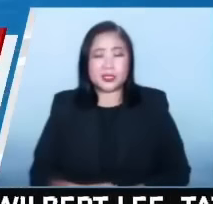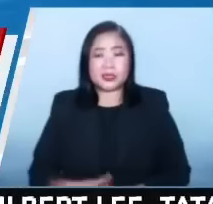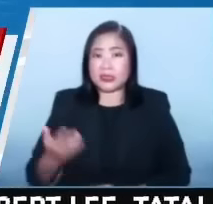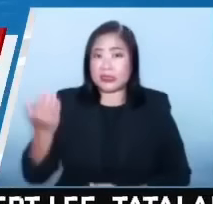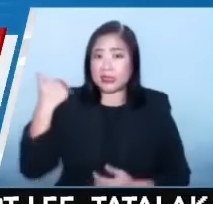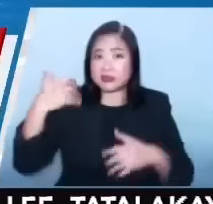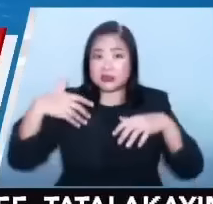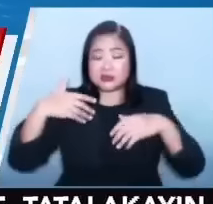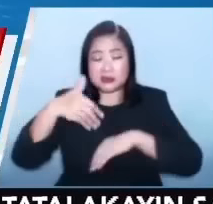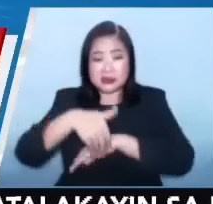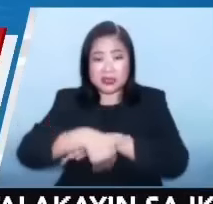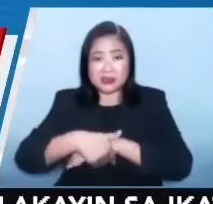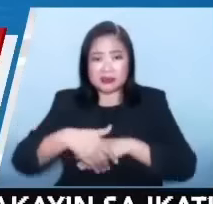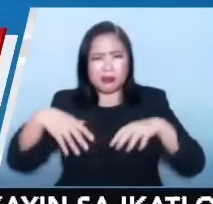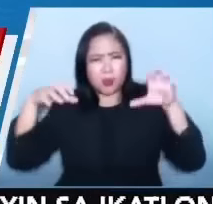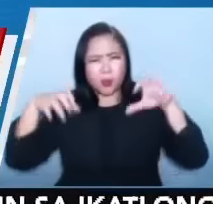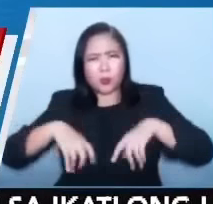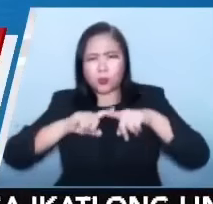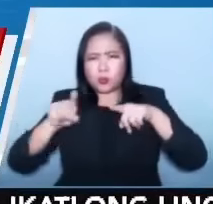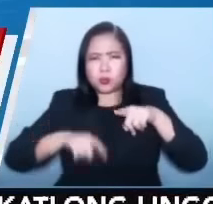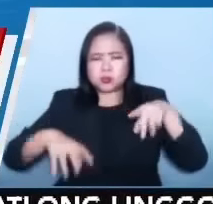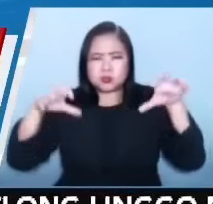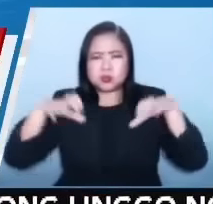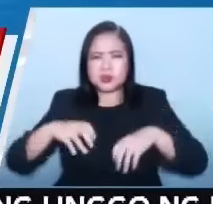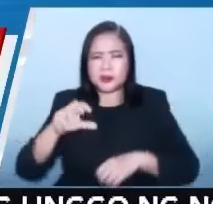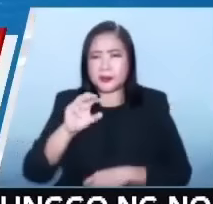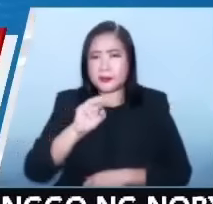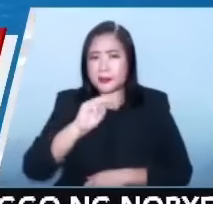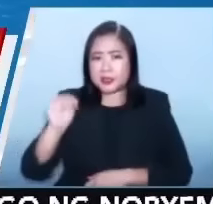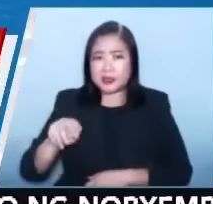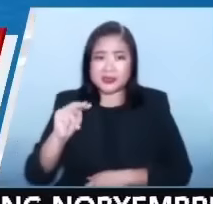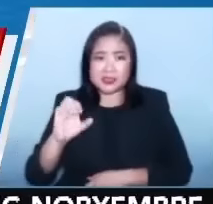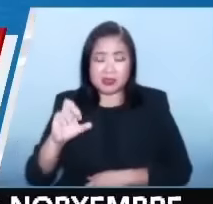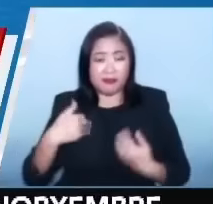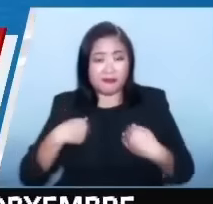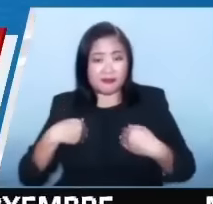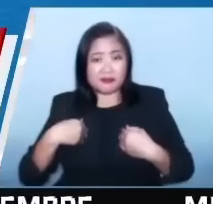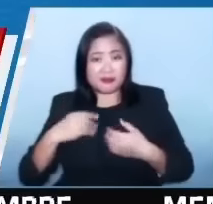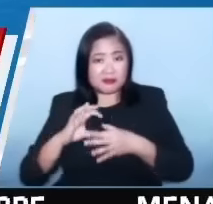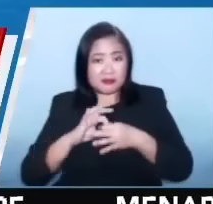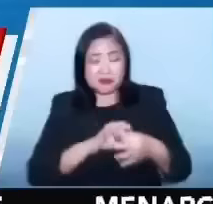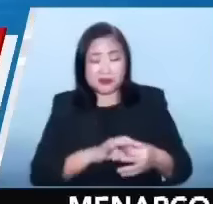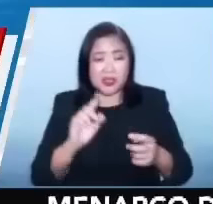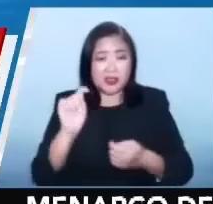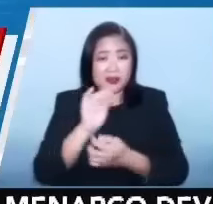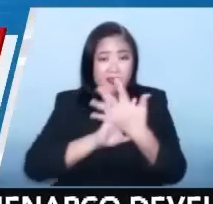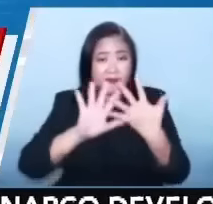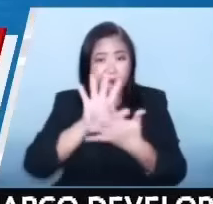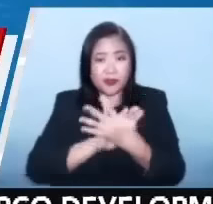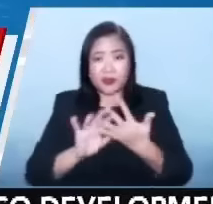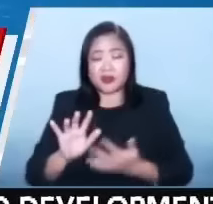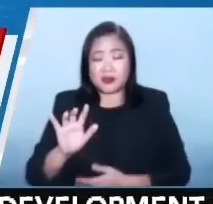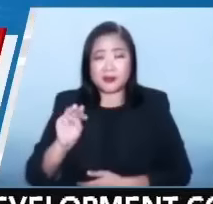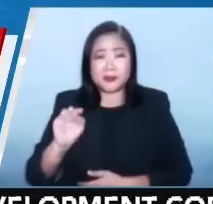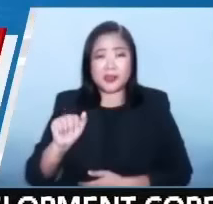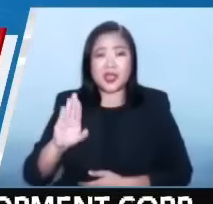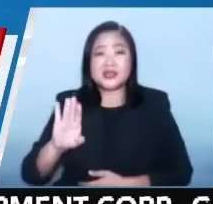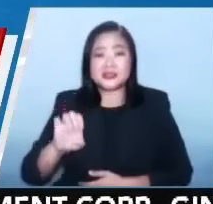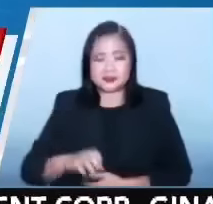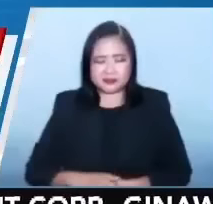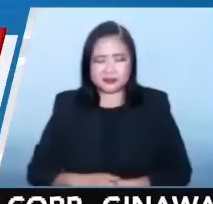Metro Manila. May kinalaman ba ang Bagyong Marce dito, Veronica? Po. So itong si Marce, may kalayuan ito